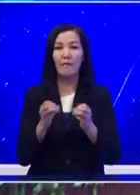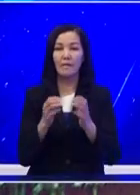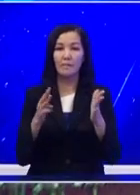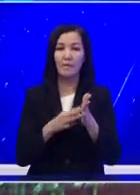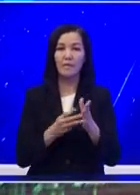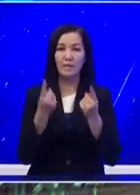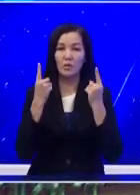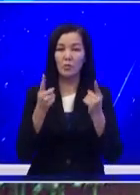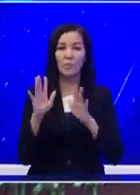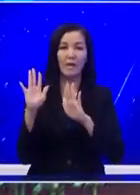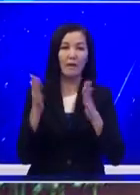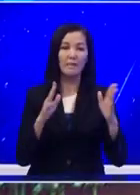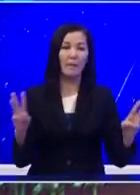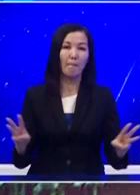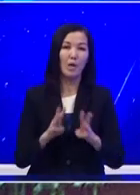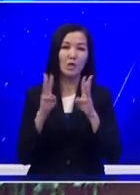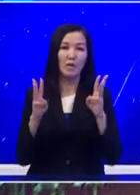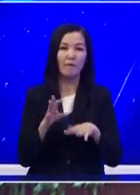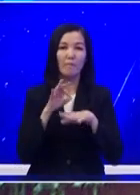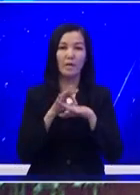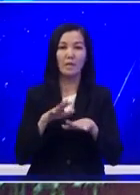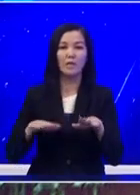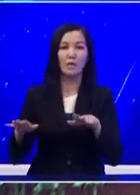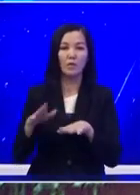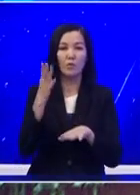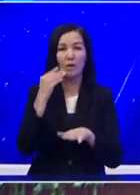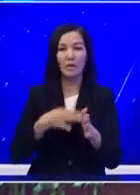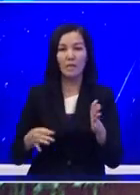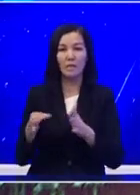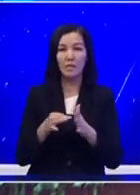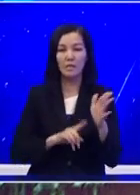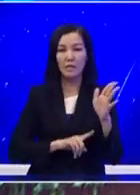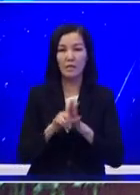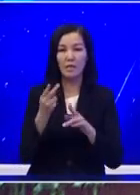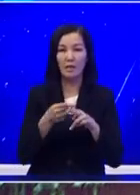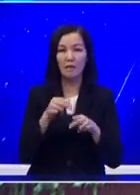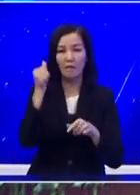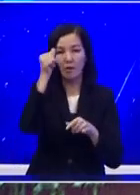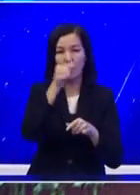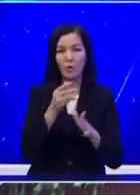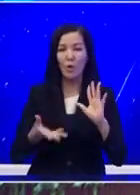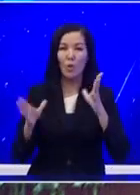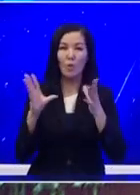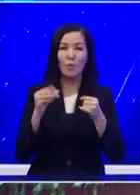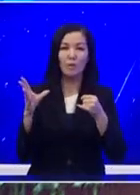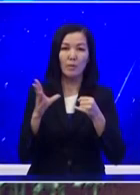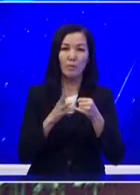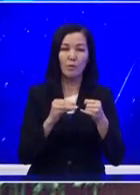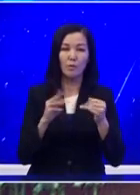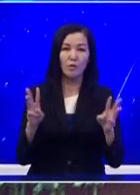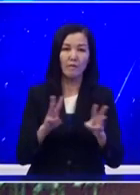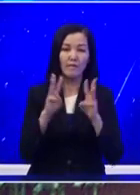Другим темам. 18 крупных лесных пожаров произошло на территории Алматинской области с начала текущего года. Общая площадь